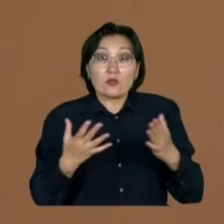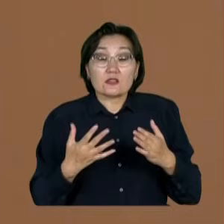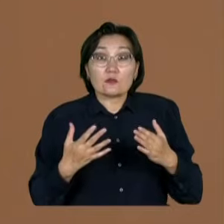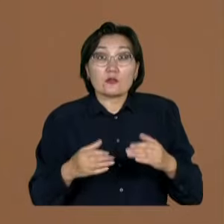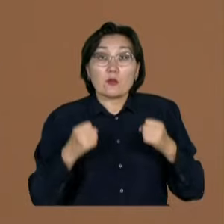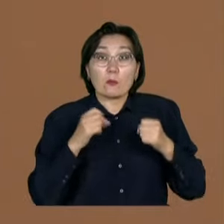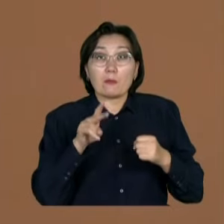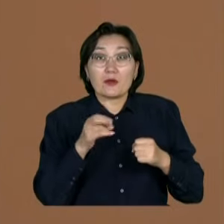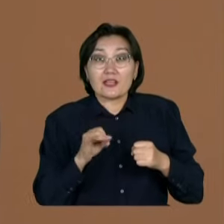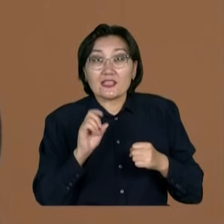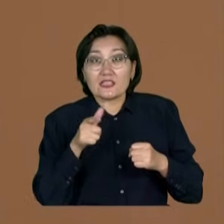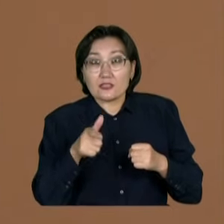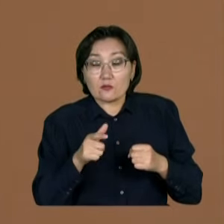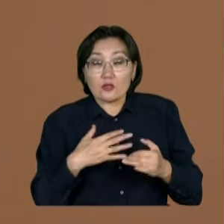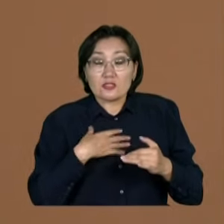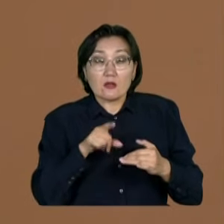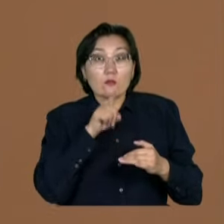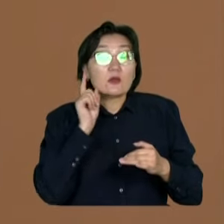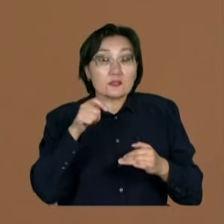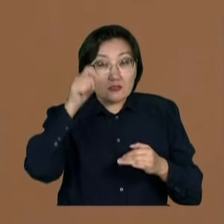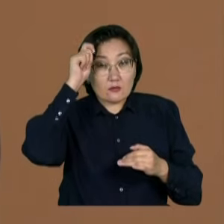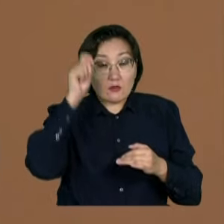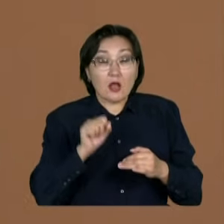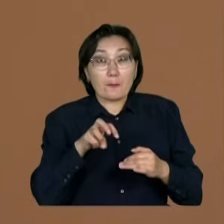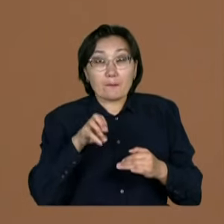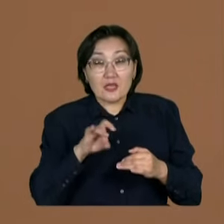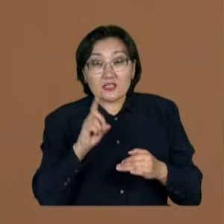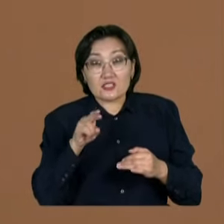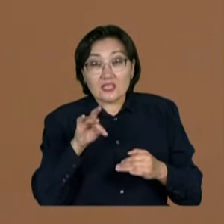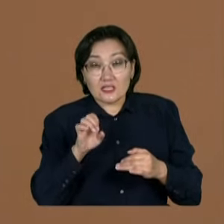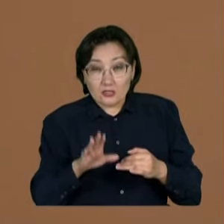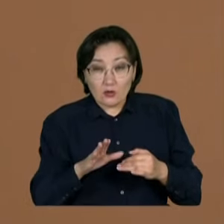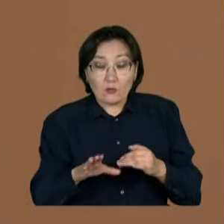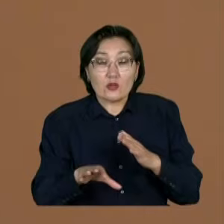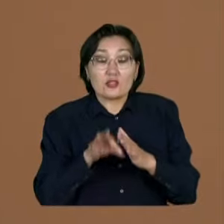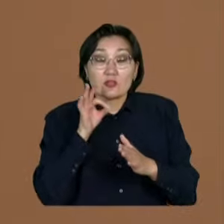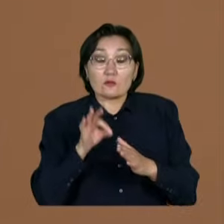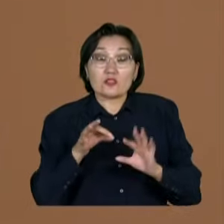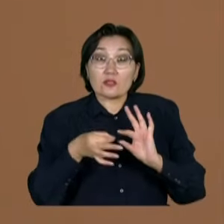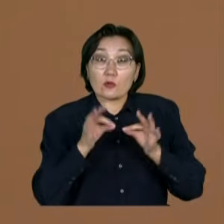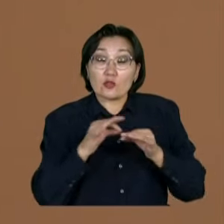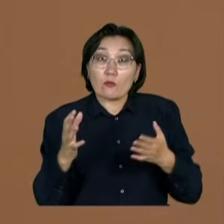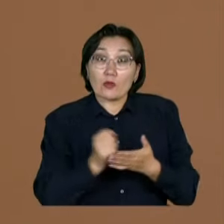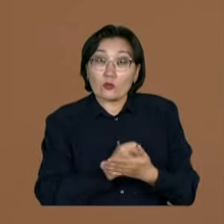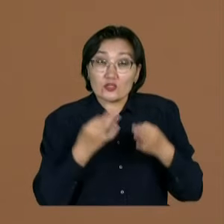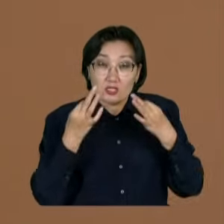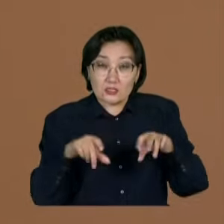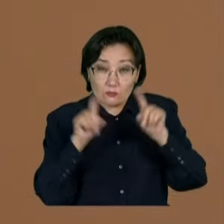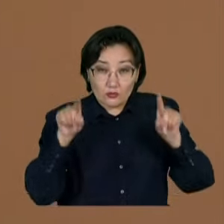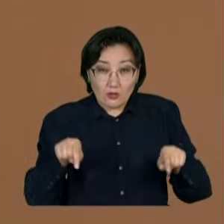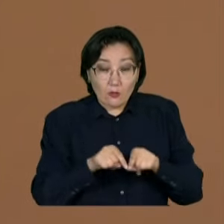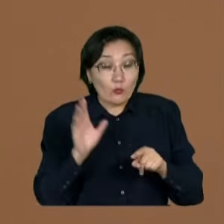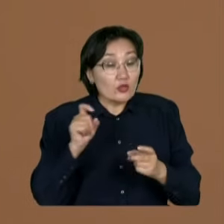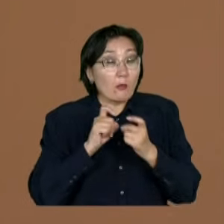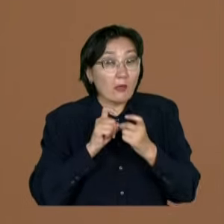как брейкинг. И наш молодой парень Амир Закиров, он отобрался на Олимпиаду, получил лицензию и будет